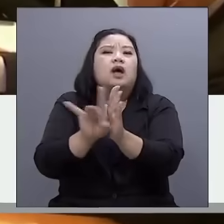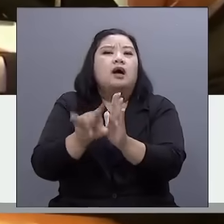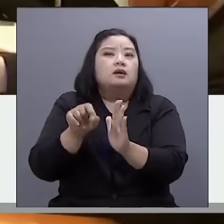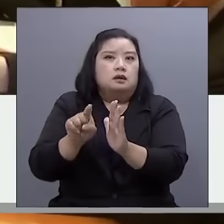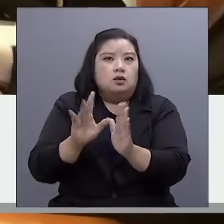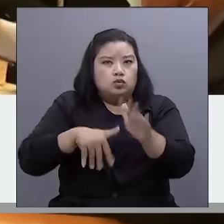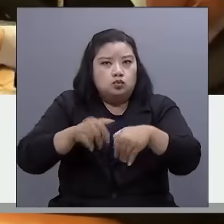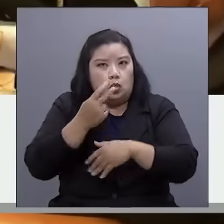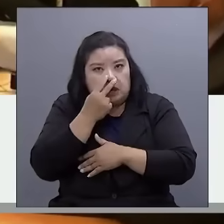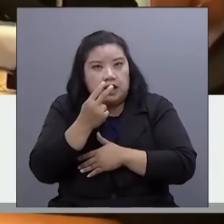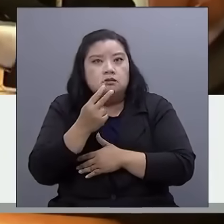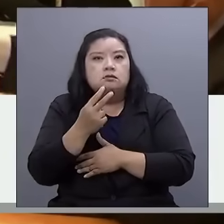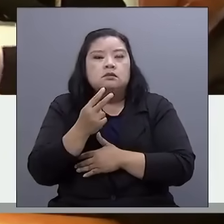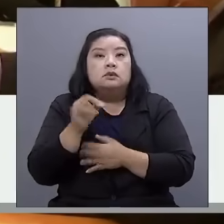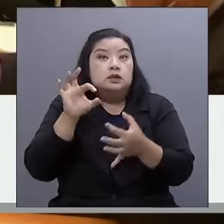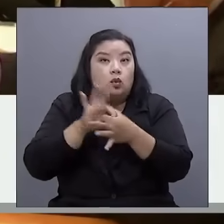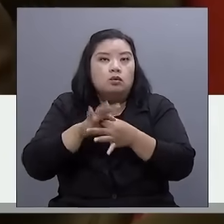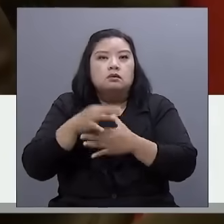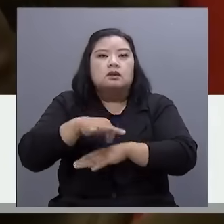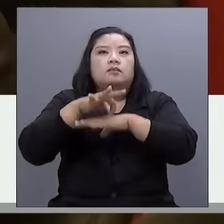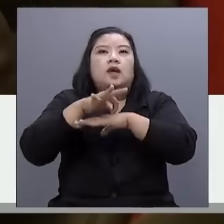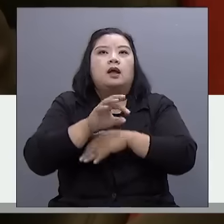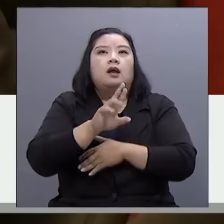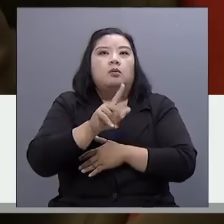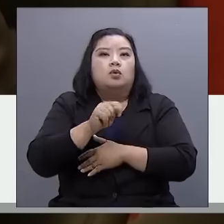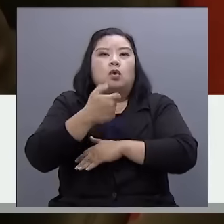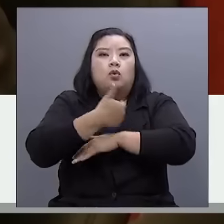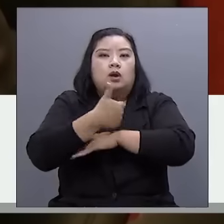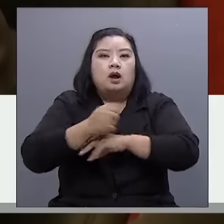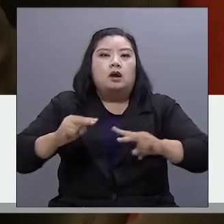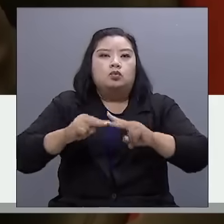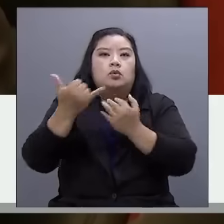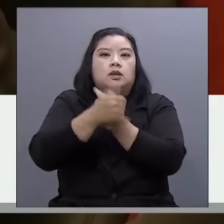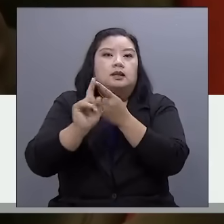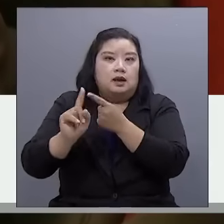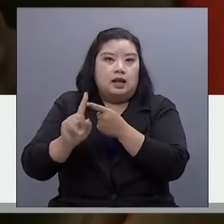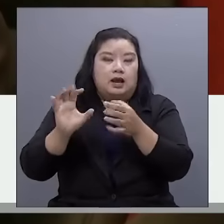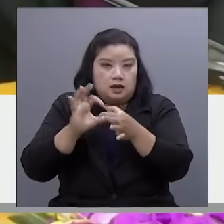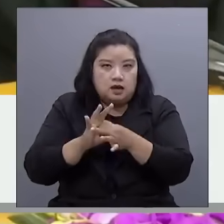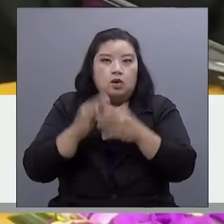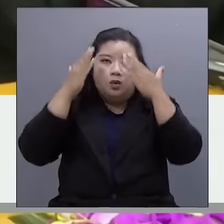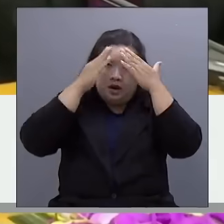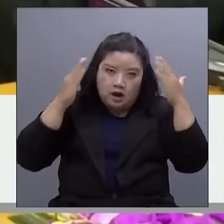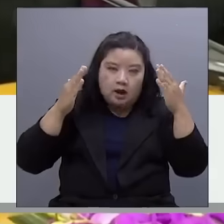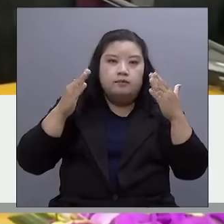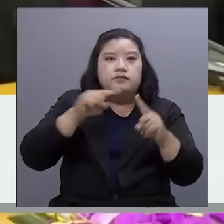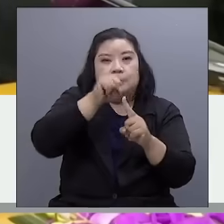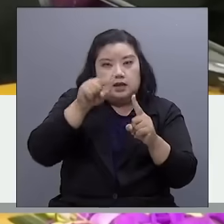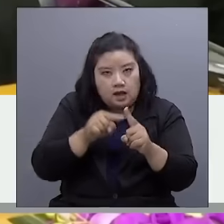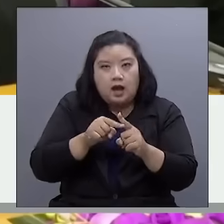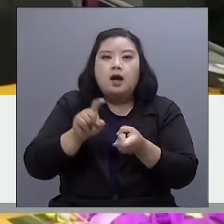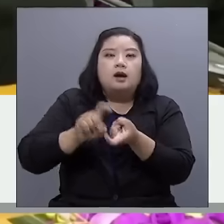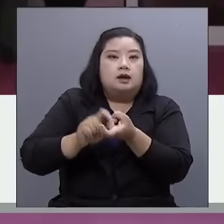ได้เห็นภาพของอดีตรัฐมนตรีทำงานพบปะพูดคุยกับรัฐมนตรีเวียดนามศรีลังกาแล้วก็รัสเซียค่ะ